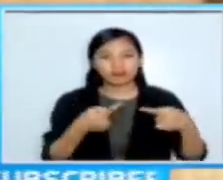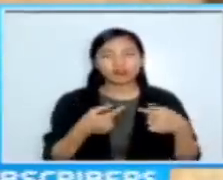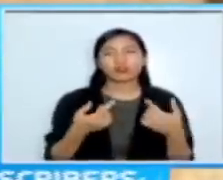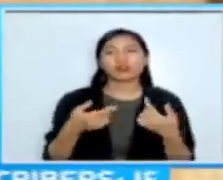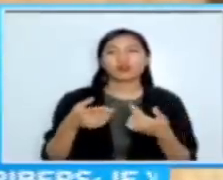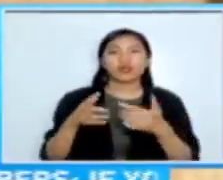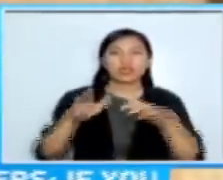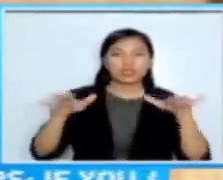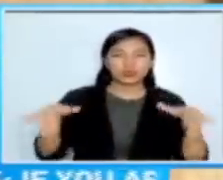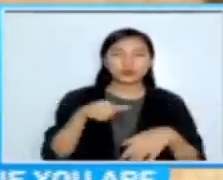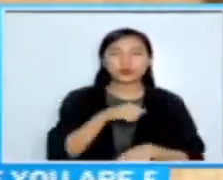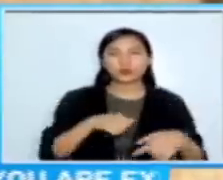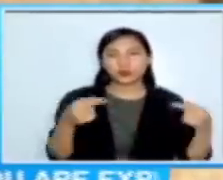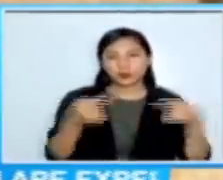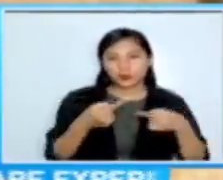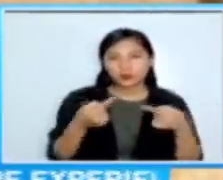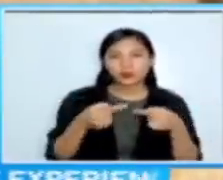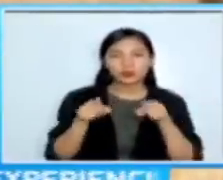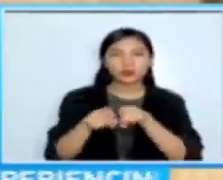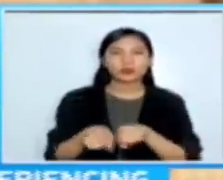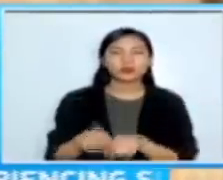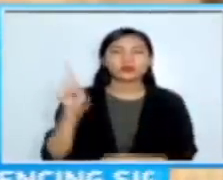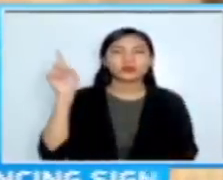na si Mama, si Papa na lang.